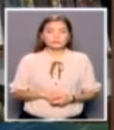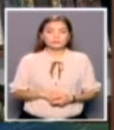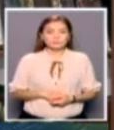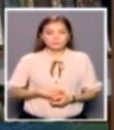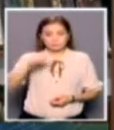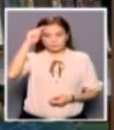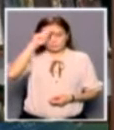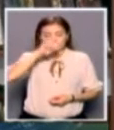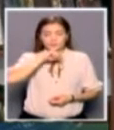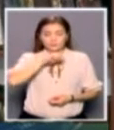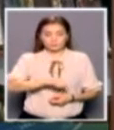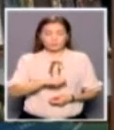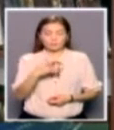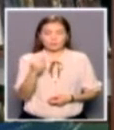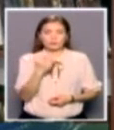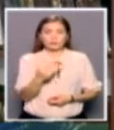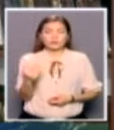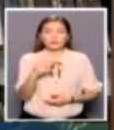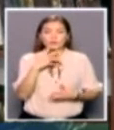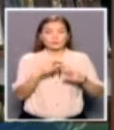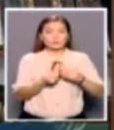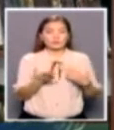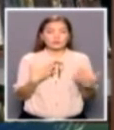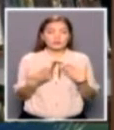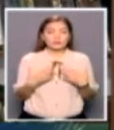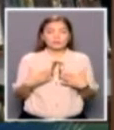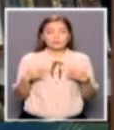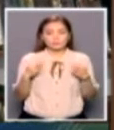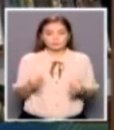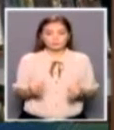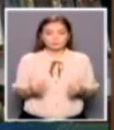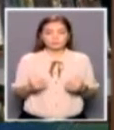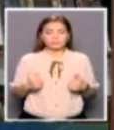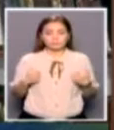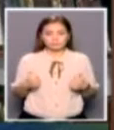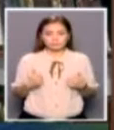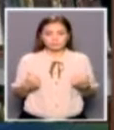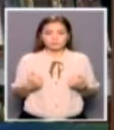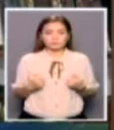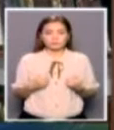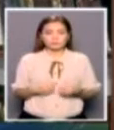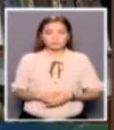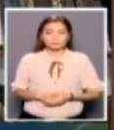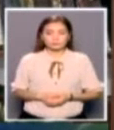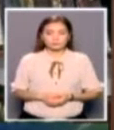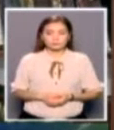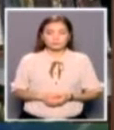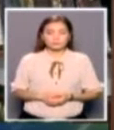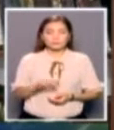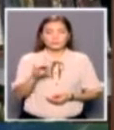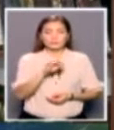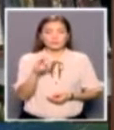білім беру арқылы сосын олармен жақсы қарым-қатынаста болудың себебімен негізгі ханафи